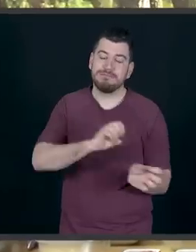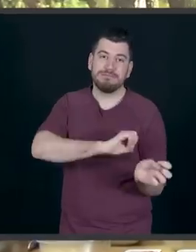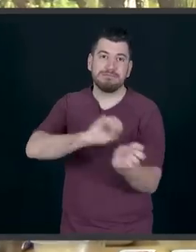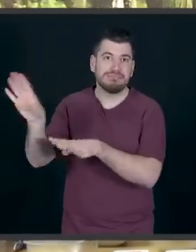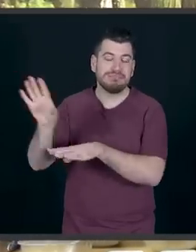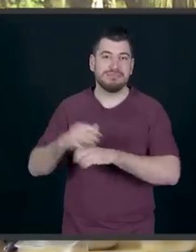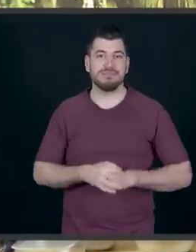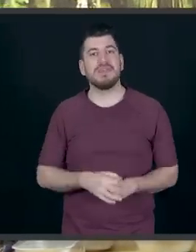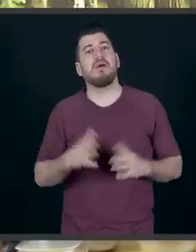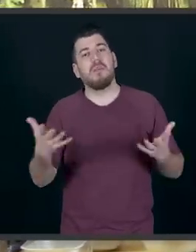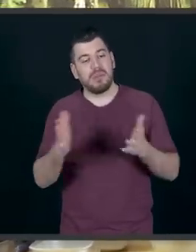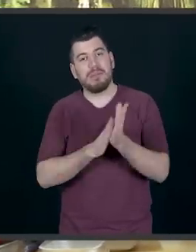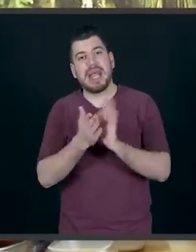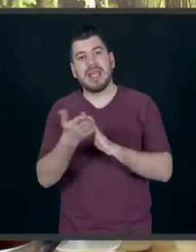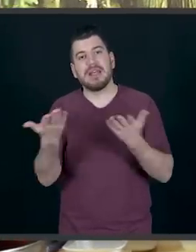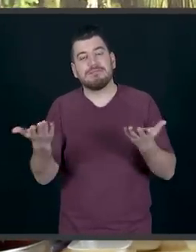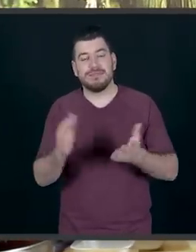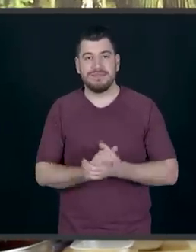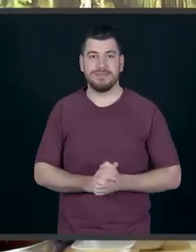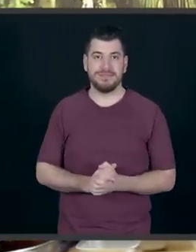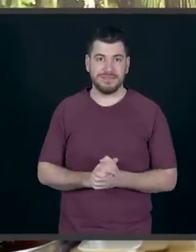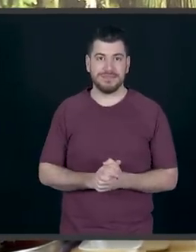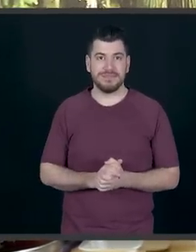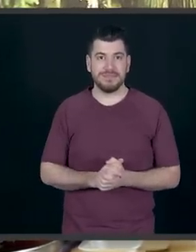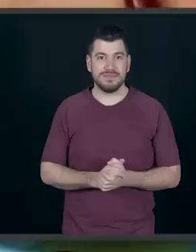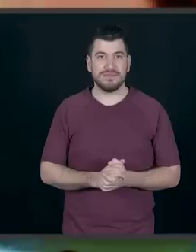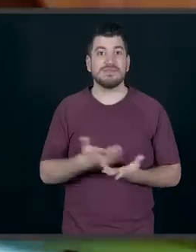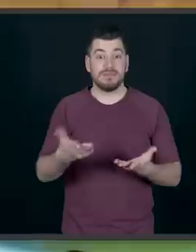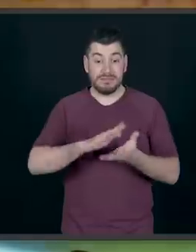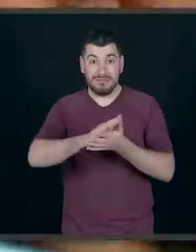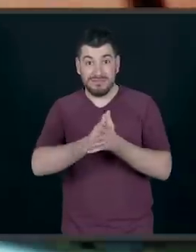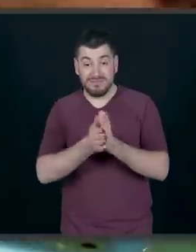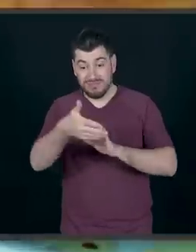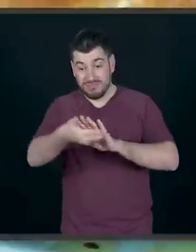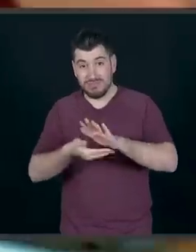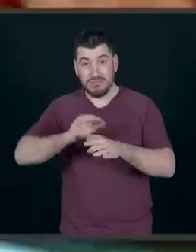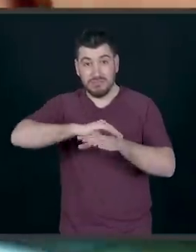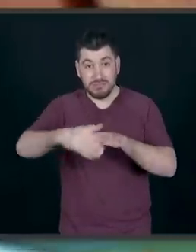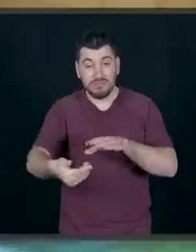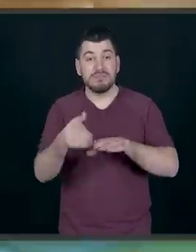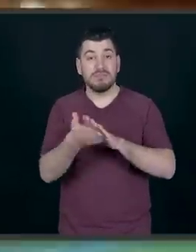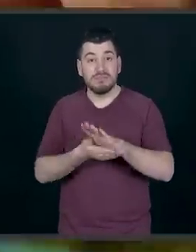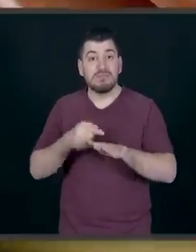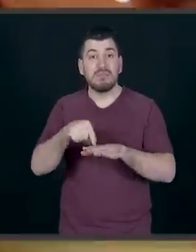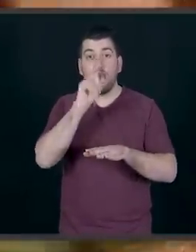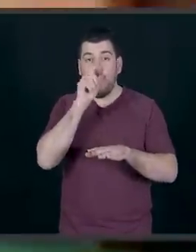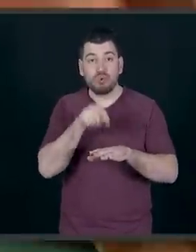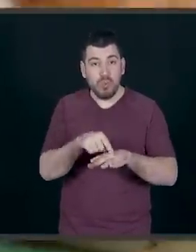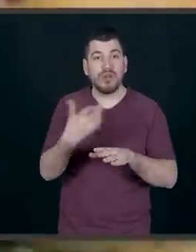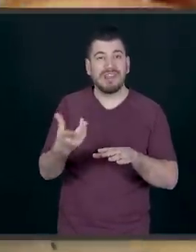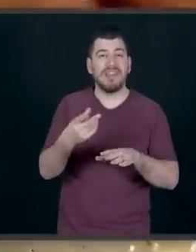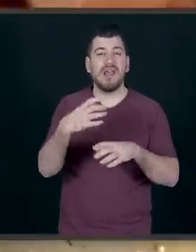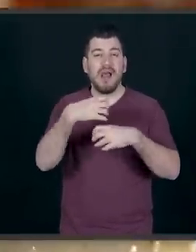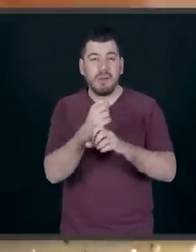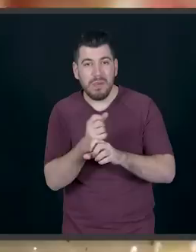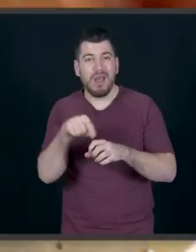Ωραία. Άρα θα το κάνω με το χέρι. Λοιπόν, και θα λείψω πολύ καλά το κοτόπουλο με το αλάτι και το πιπέρι. Δεν